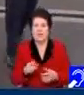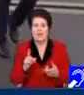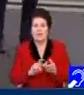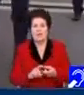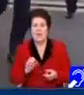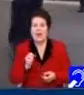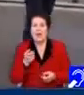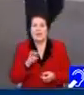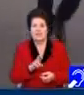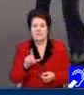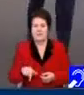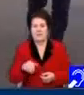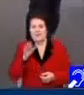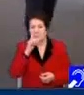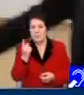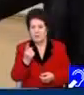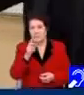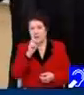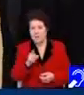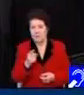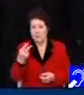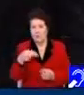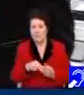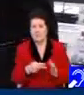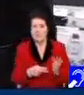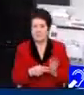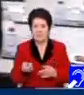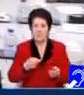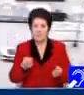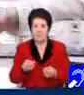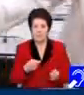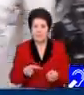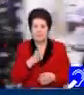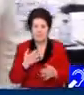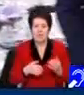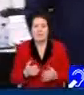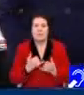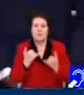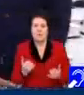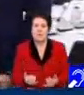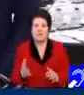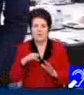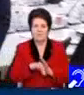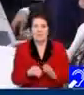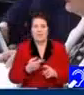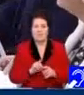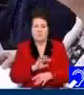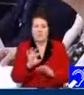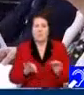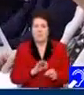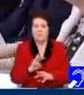al Alianței la Chișinău. Chiar din primele luni ale lui 2017, autoritățile s-au grăbit să ofere termene pentru implementarea acestui